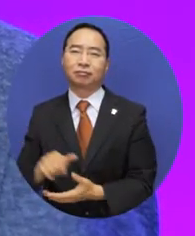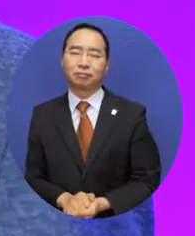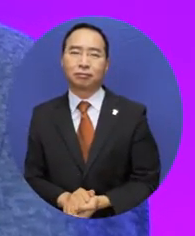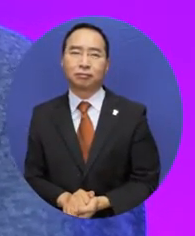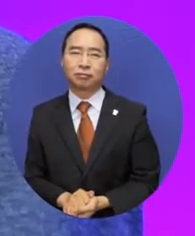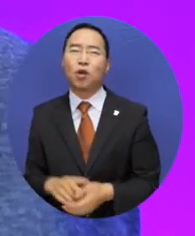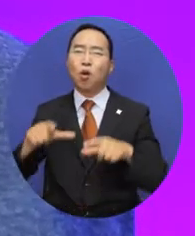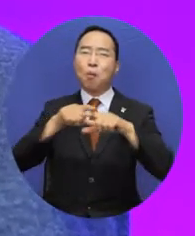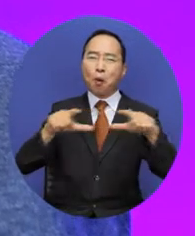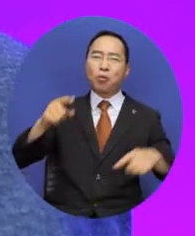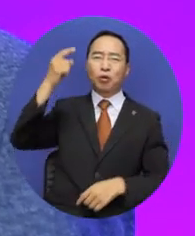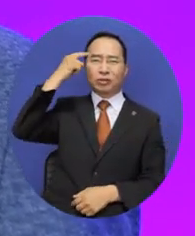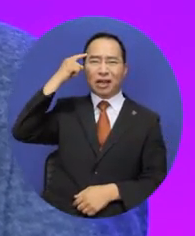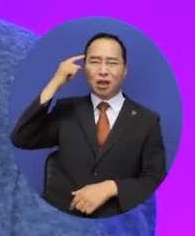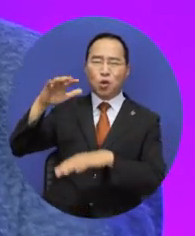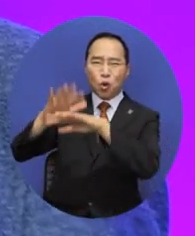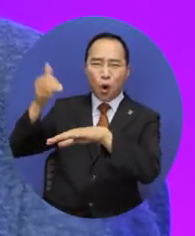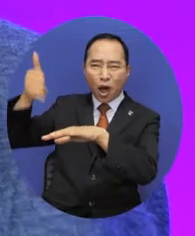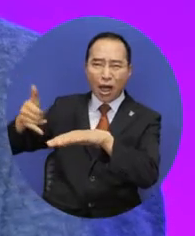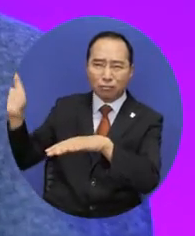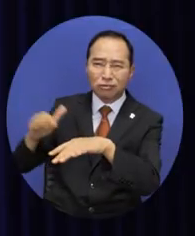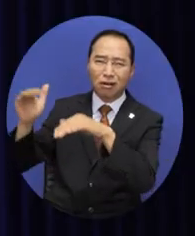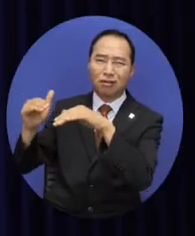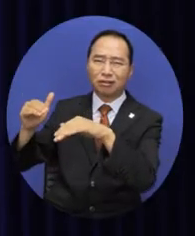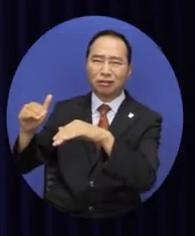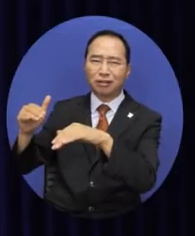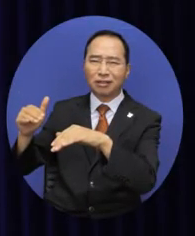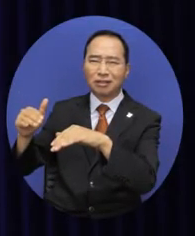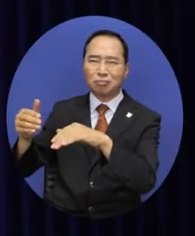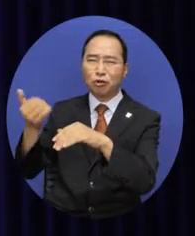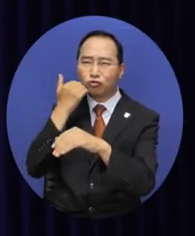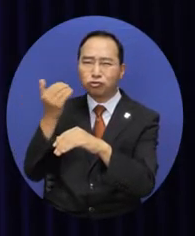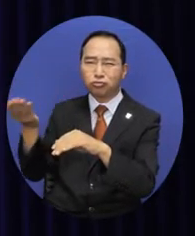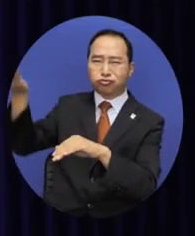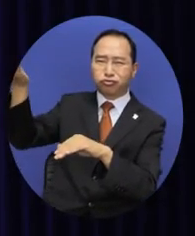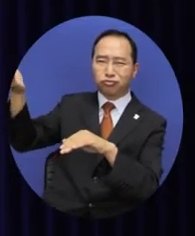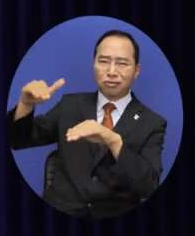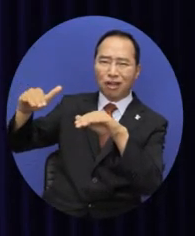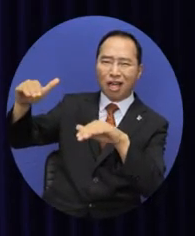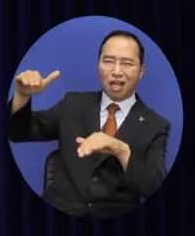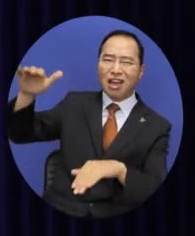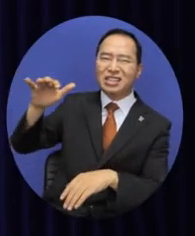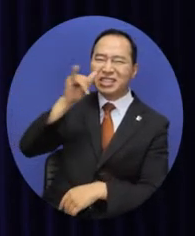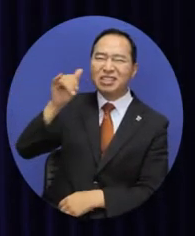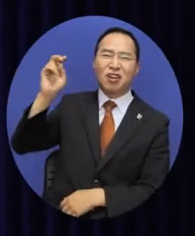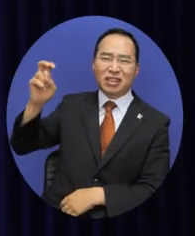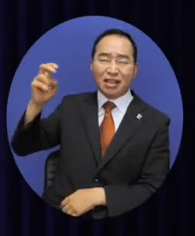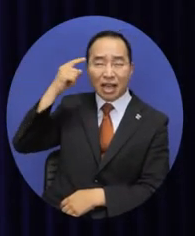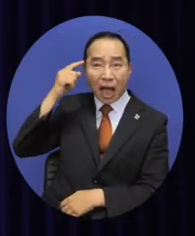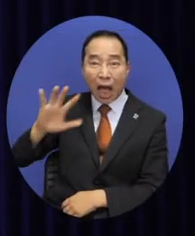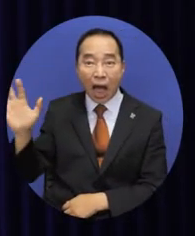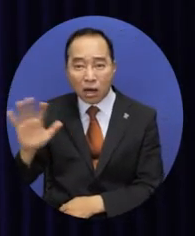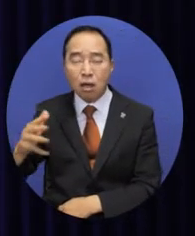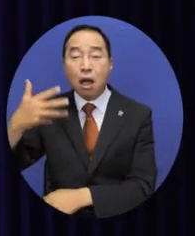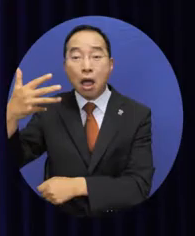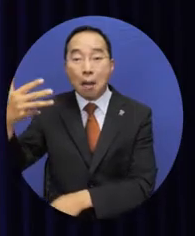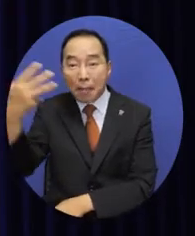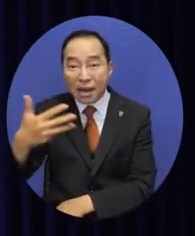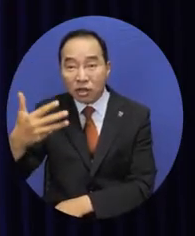형성됐다고 보았습니다. 그게 깨진 거죠. 그러니까 인류는 8,000년 동안이나 평등한 공동체를 이뤘던 것입니다.